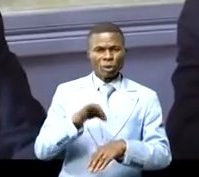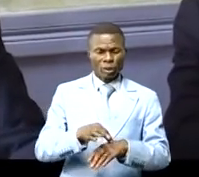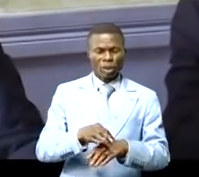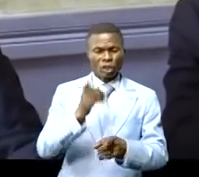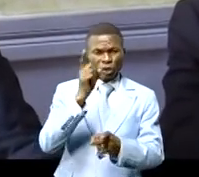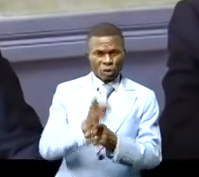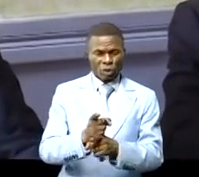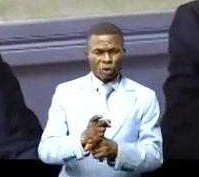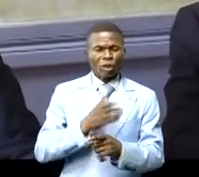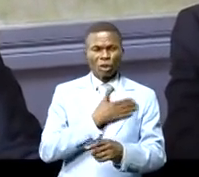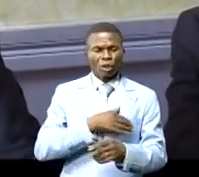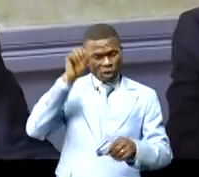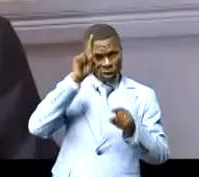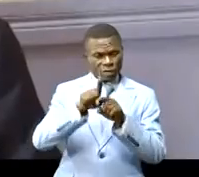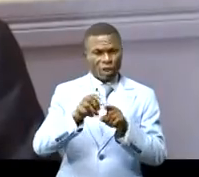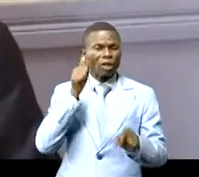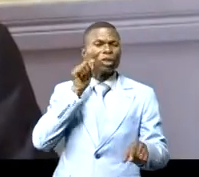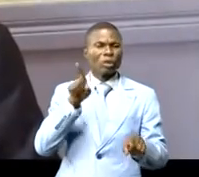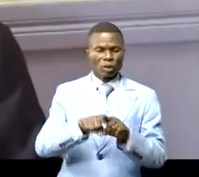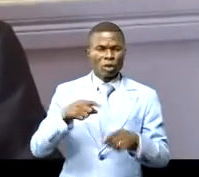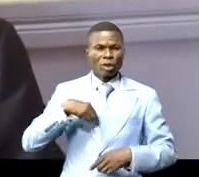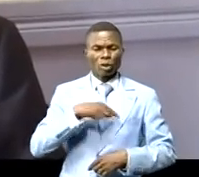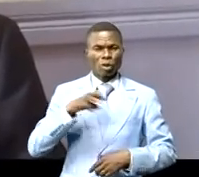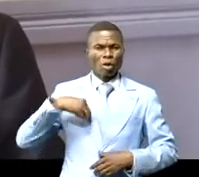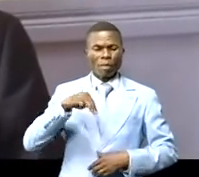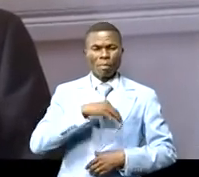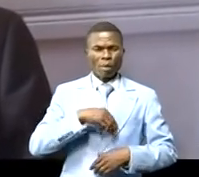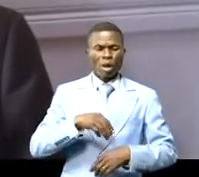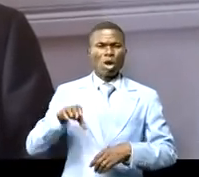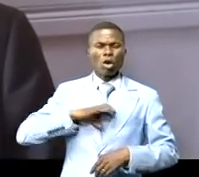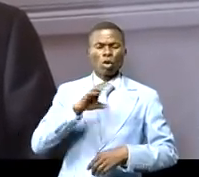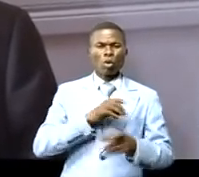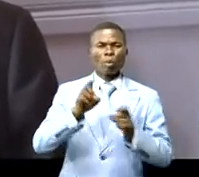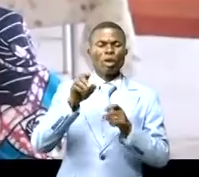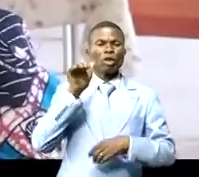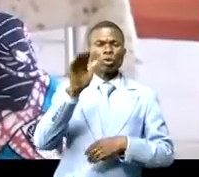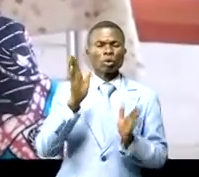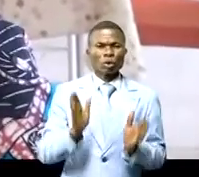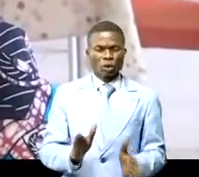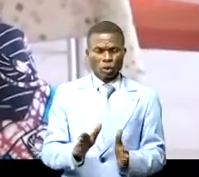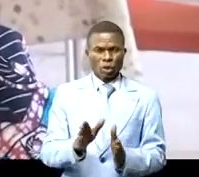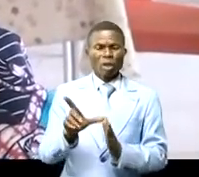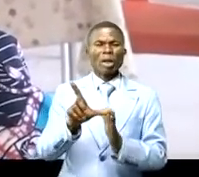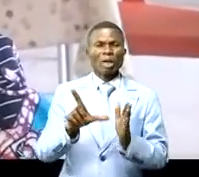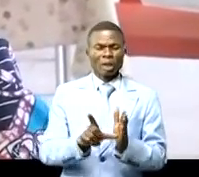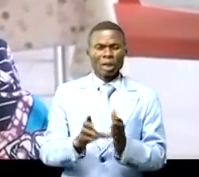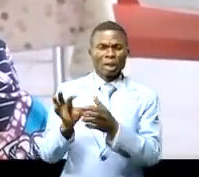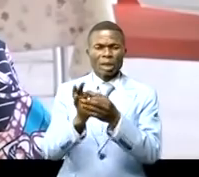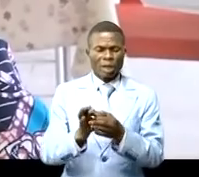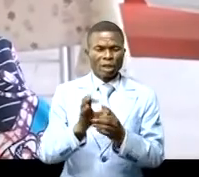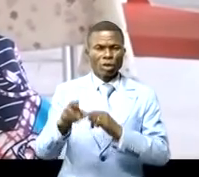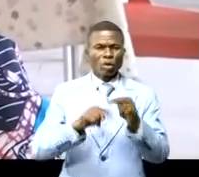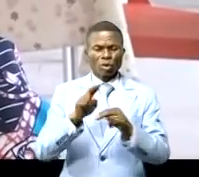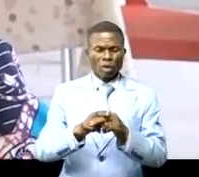indiquée, chers confrères et consoeurs, nous, membres du comité directeur légal de l'Union nationale de la presse du